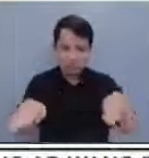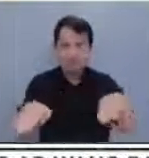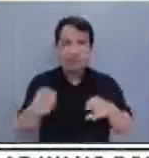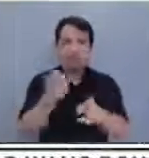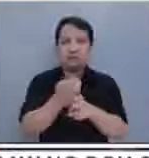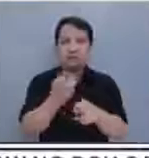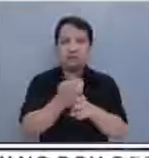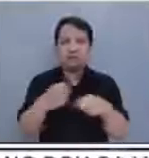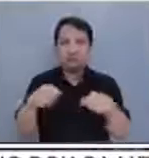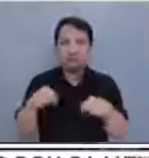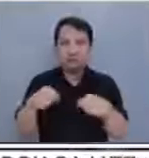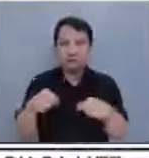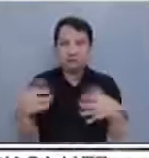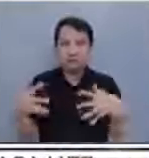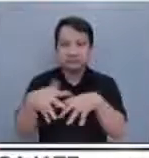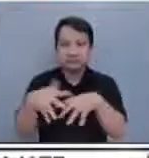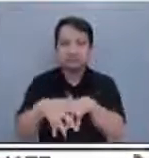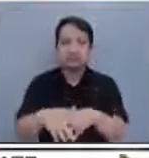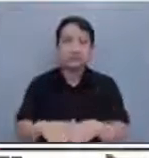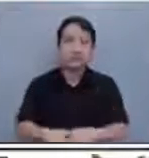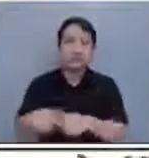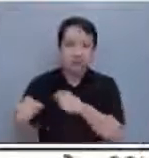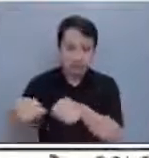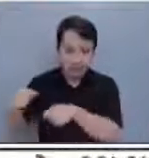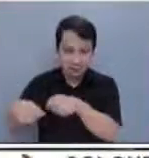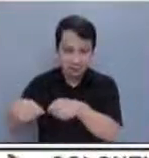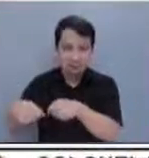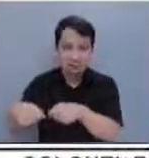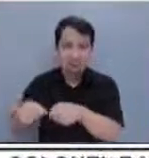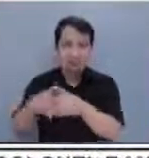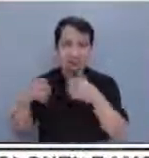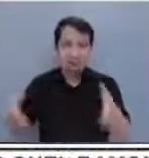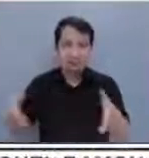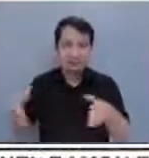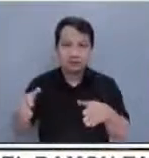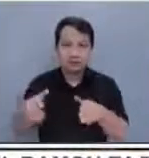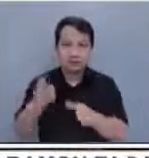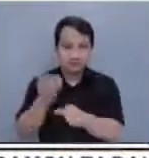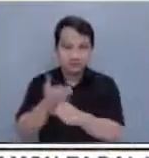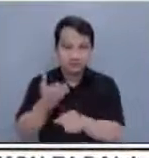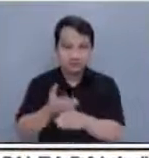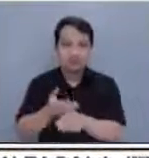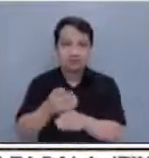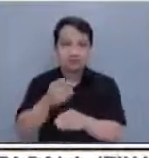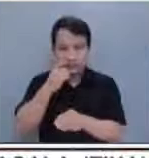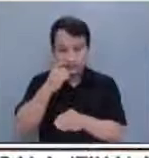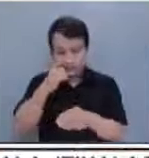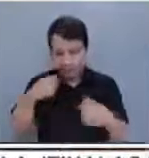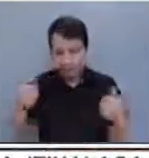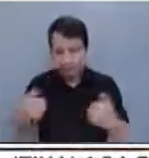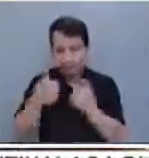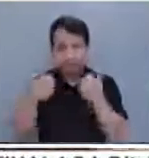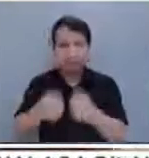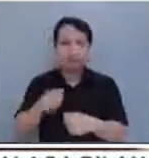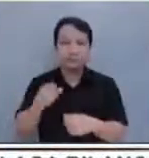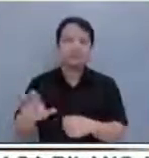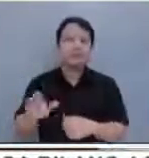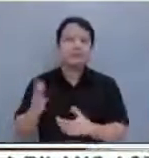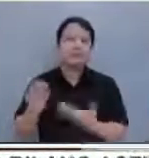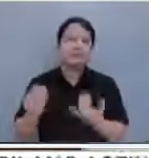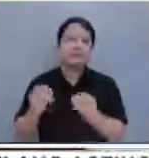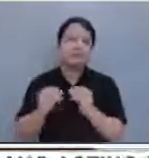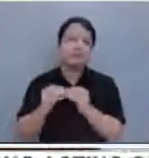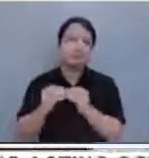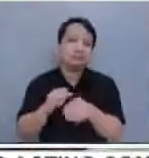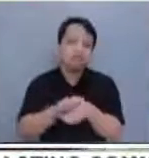motorsiklo at bisikleta sa mga malalaking sasakyan. At pag nag-cause po ng aksidente ay lalong babagal